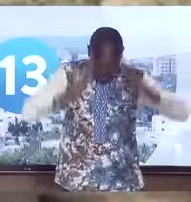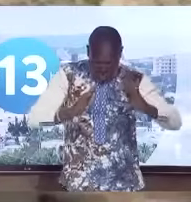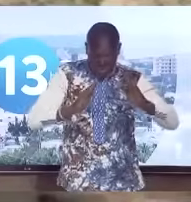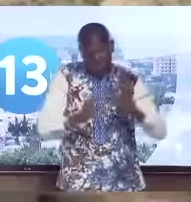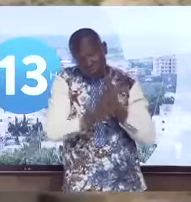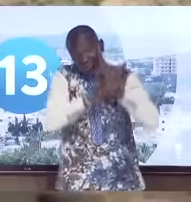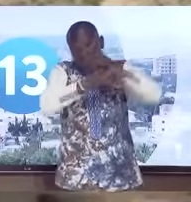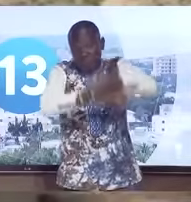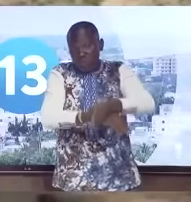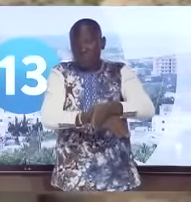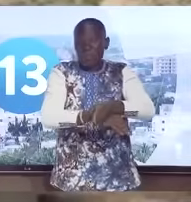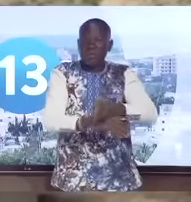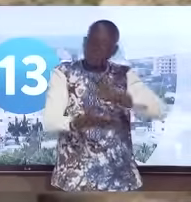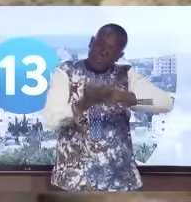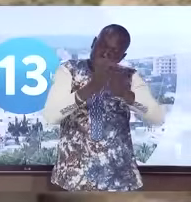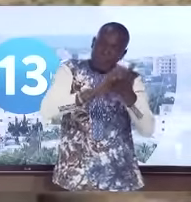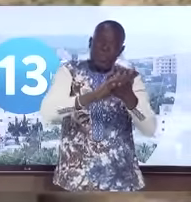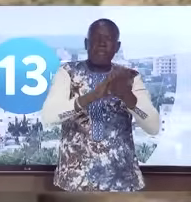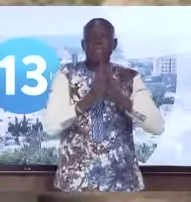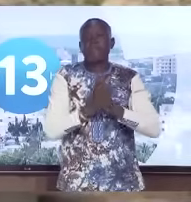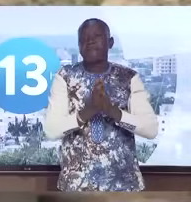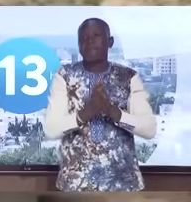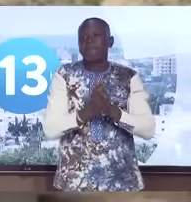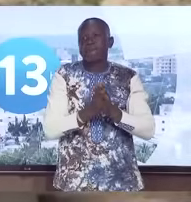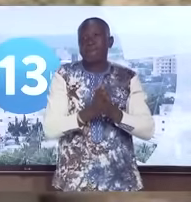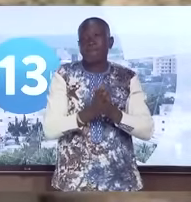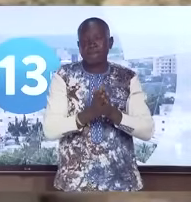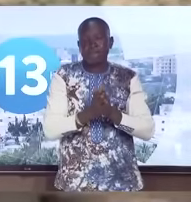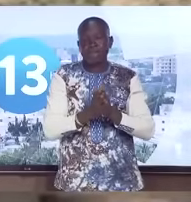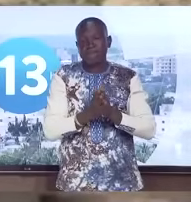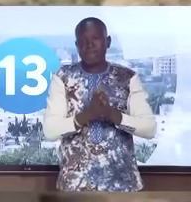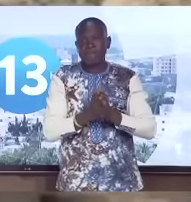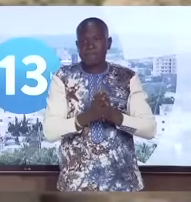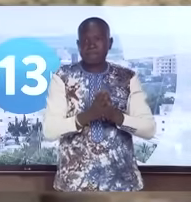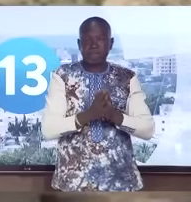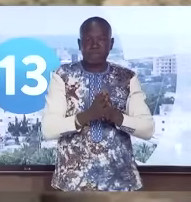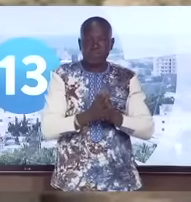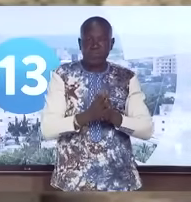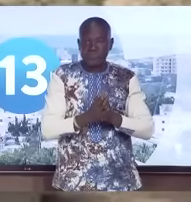mais plutôt la paix. Tout le monde entier, on nous parle de mon agoto.